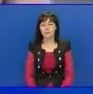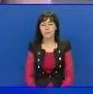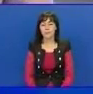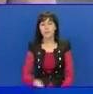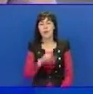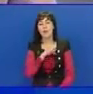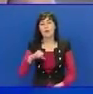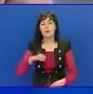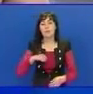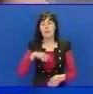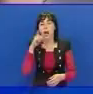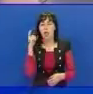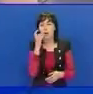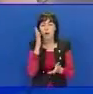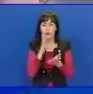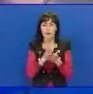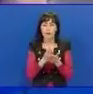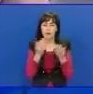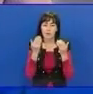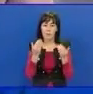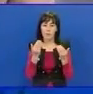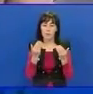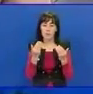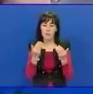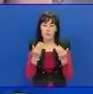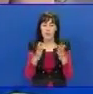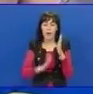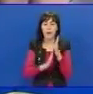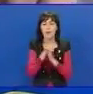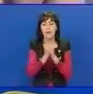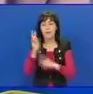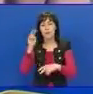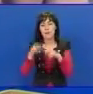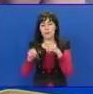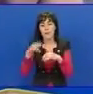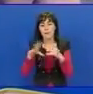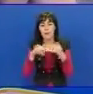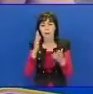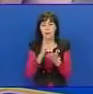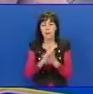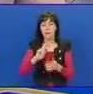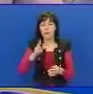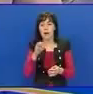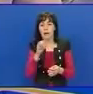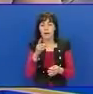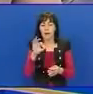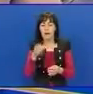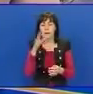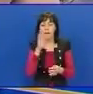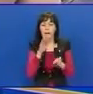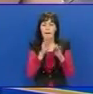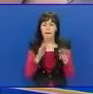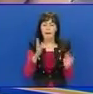Өзіміздің жеке шаруашылығымыз бар. Мына дача деген жерде 50 жерім бар балам. Қызыл әскерде балдарым бар.